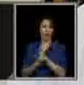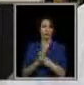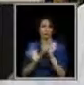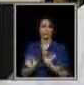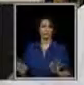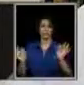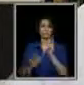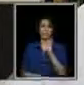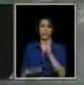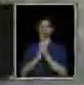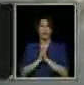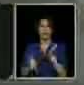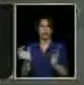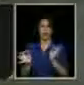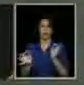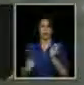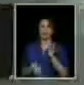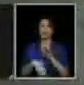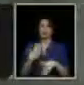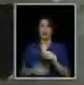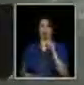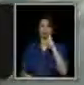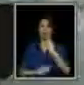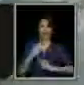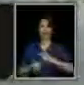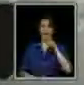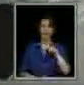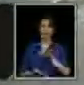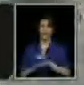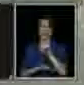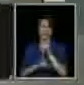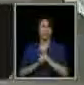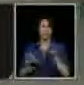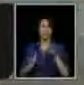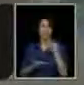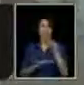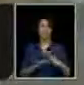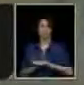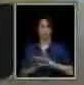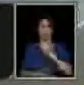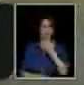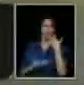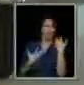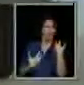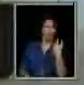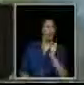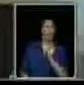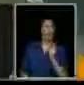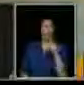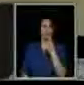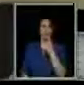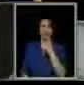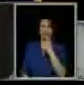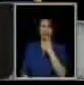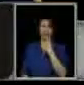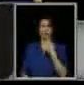מידע על כמה כסף יש לו. בשנת 2011 פרסם מבקר המדינה דוח חריף במיוחד על התנהלות הקרן לטיפול בחסויים. וזה מה שנכתב